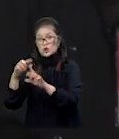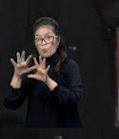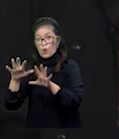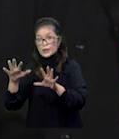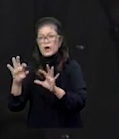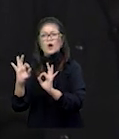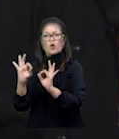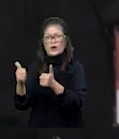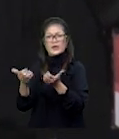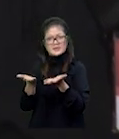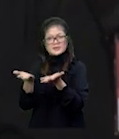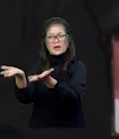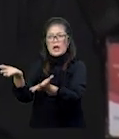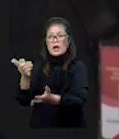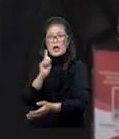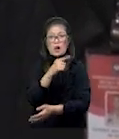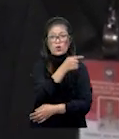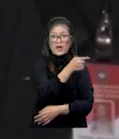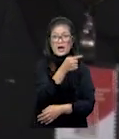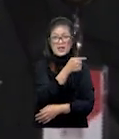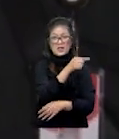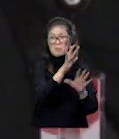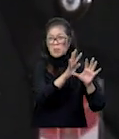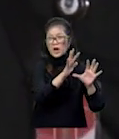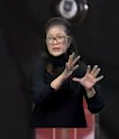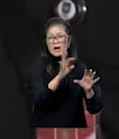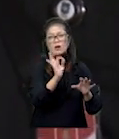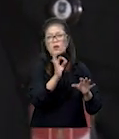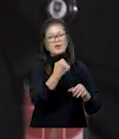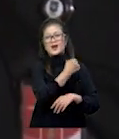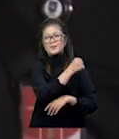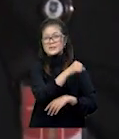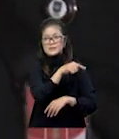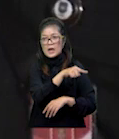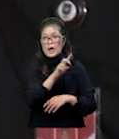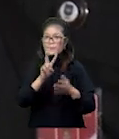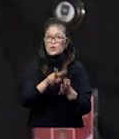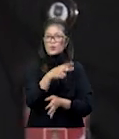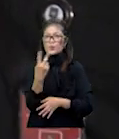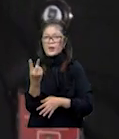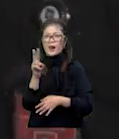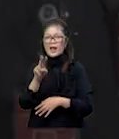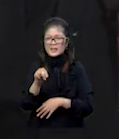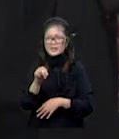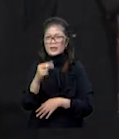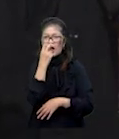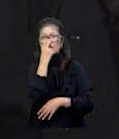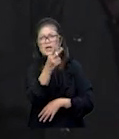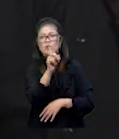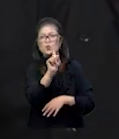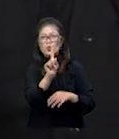Tapi kalau banyak mudaratnya, ya mungkin tidak tetap di posisi undang-undang sekarang. Yang